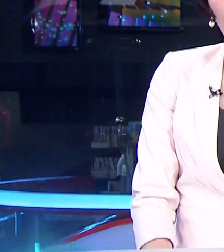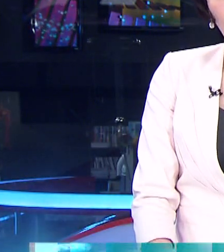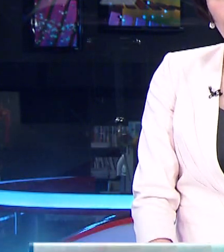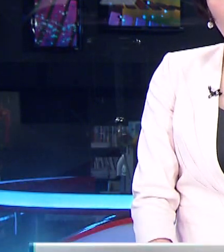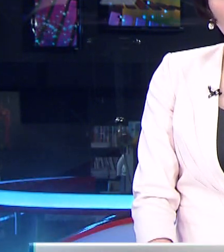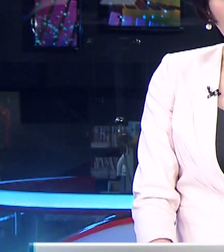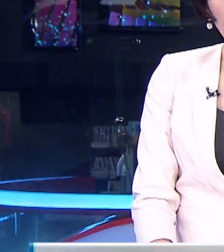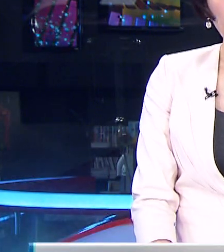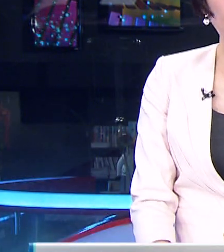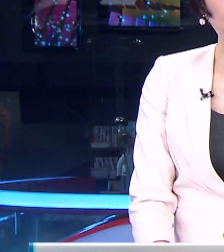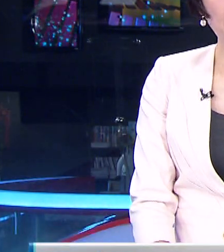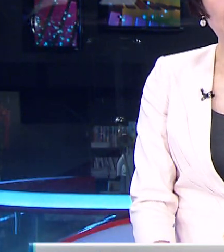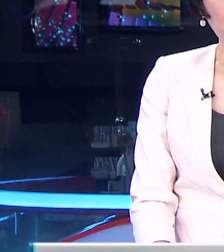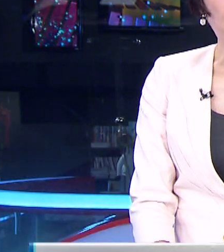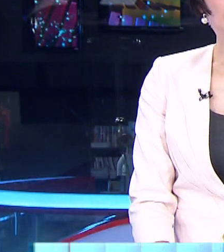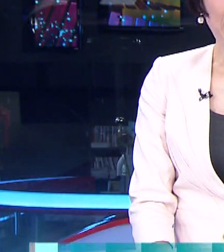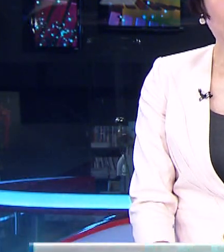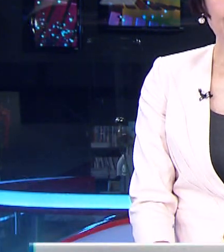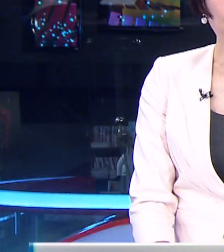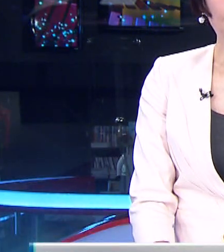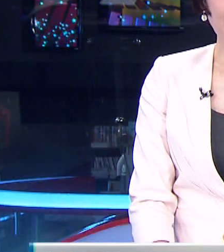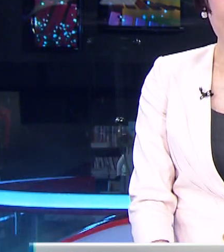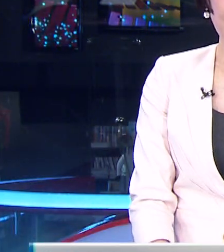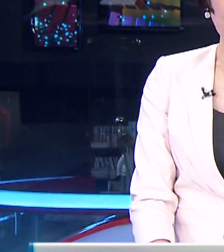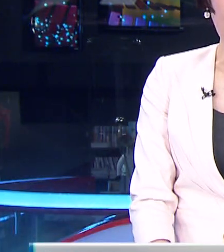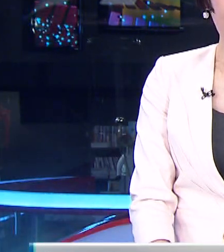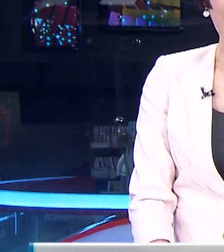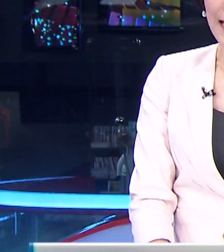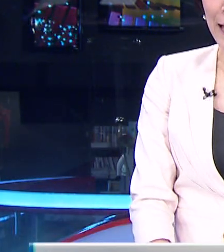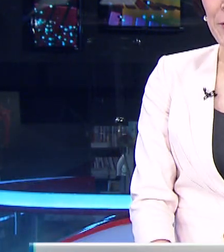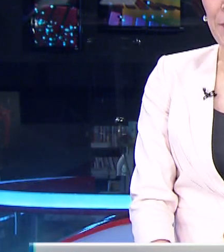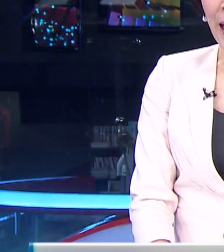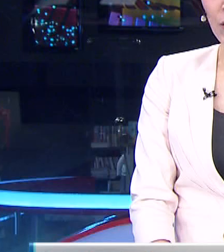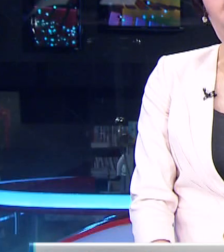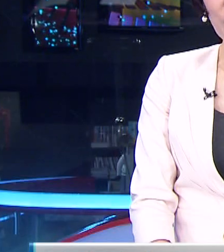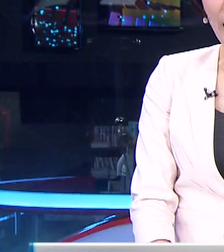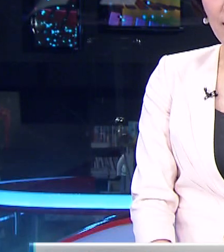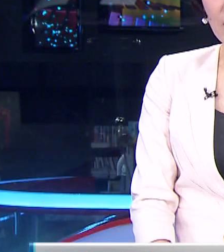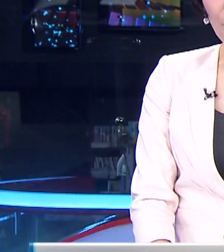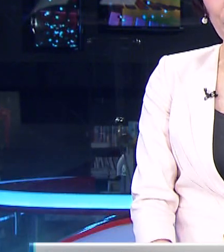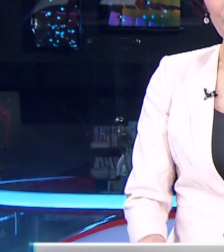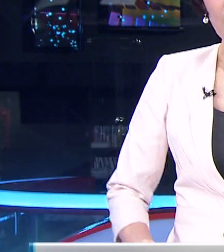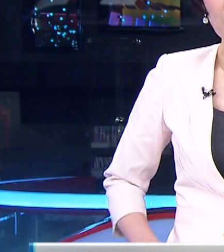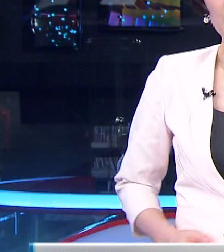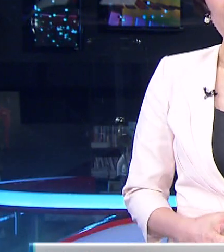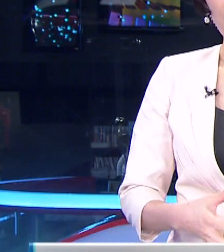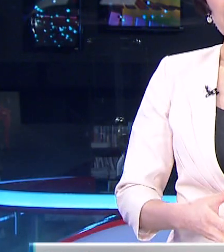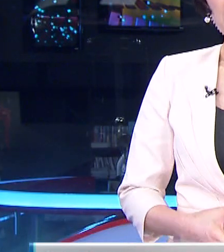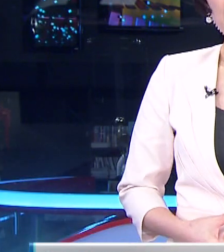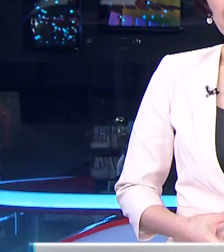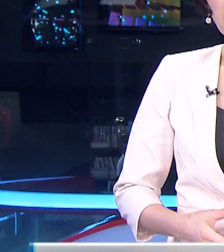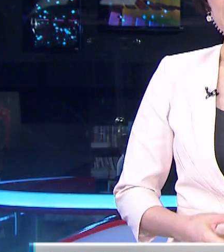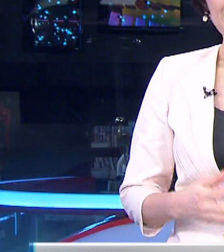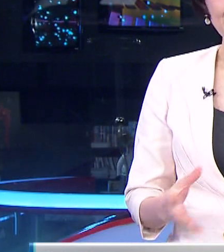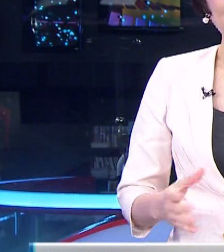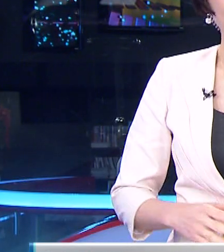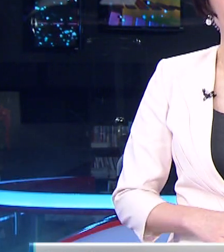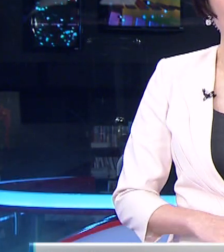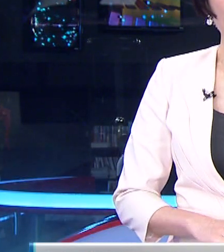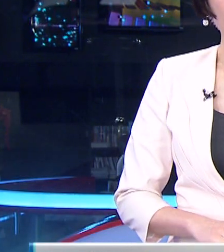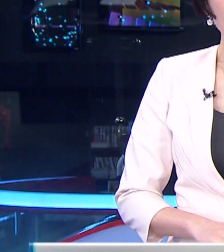高雄市长补选唯一辩论是公办证件会，今天登场，蓝绿白同台交锋，针对高雄市负